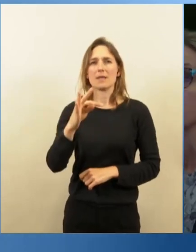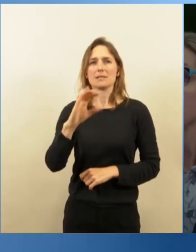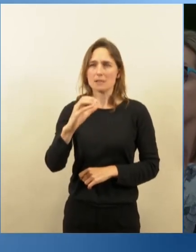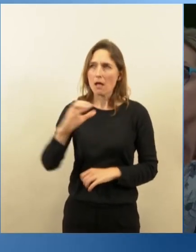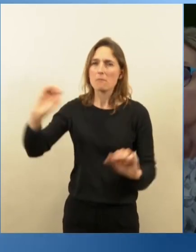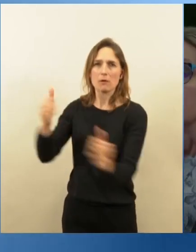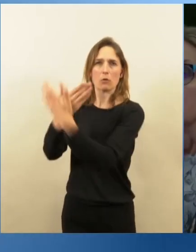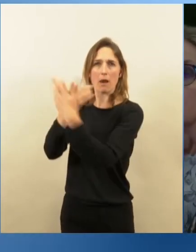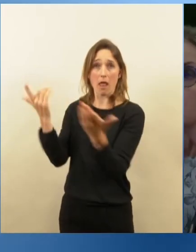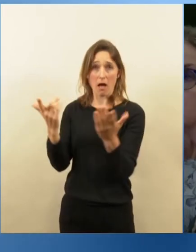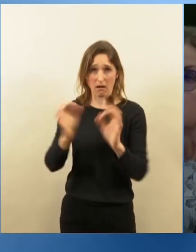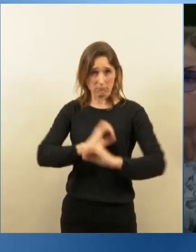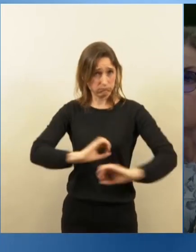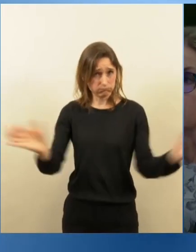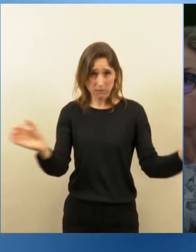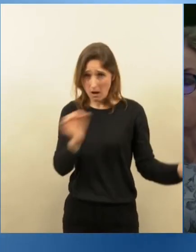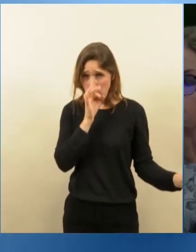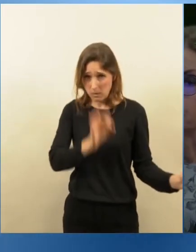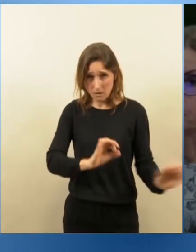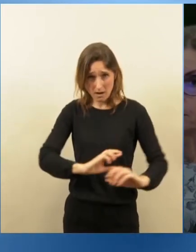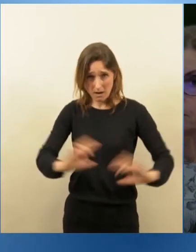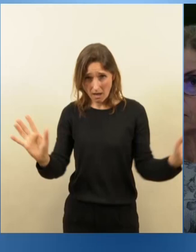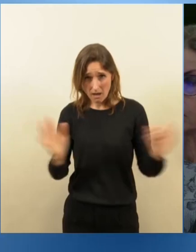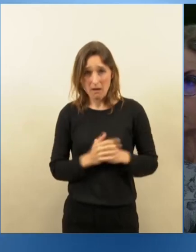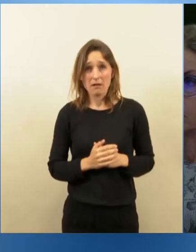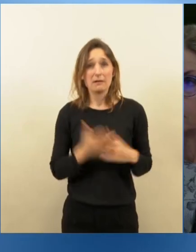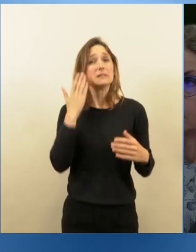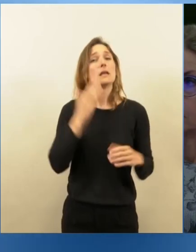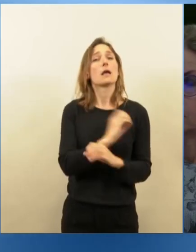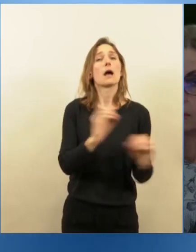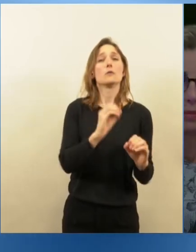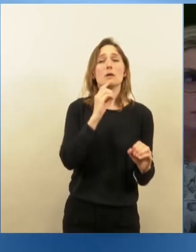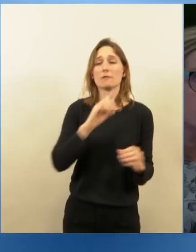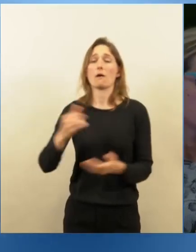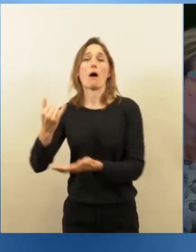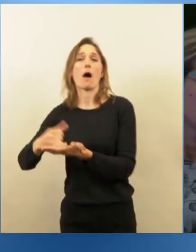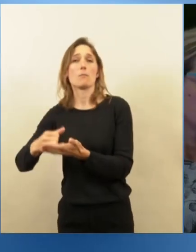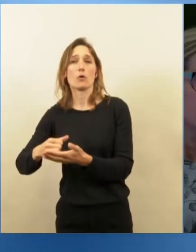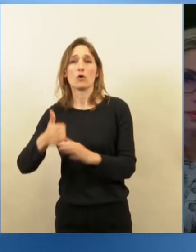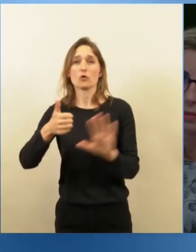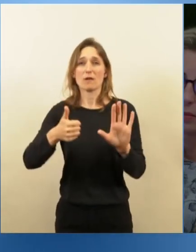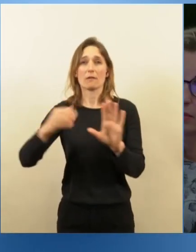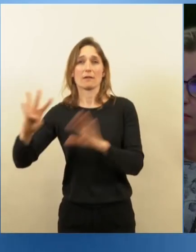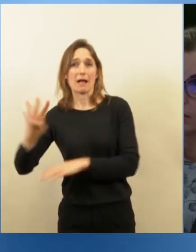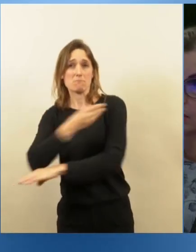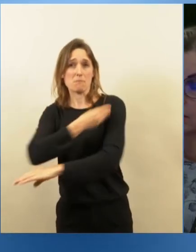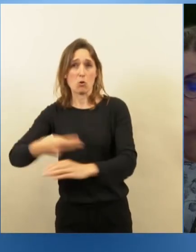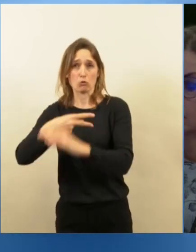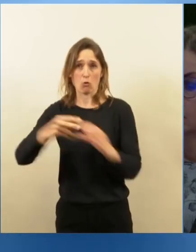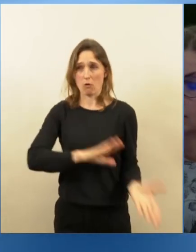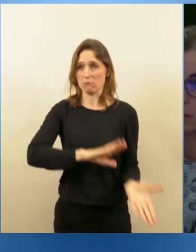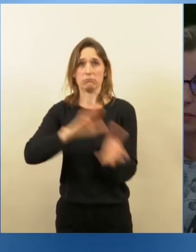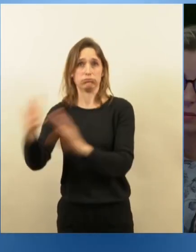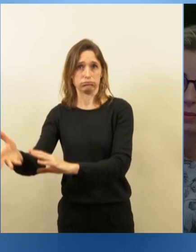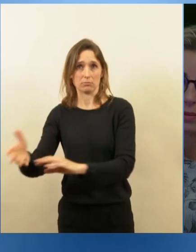vous savez que la gratuité totale c'est un transfert de 60 millions d'euros par an sur l'impôt avec un PDU pas financier